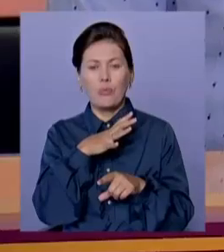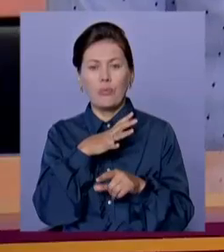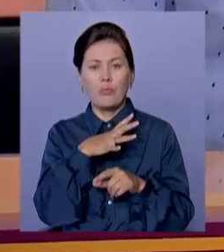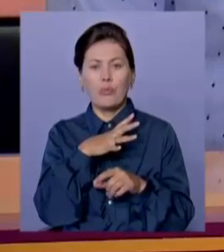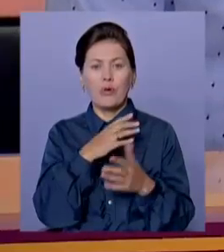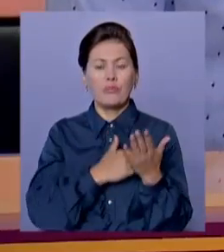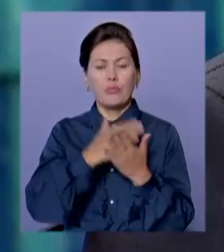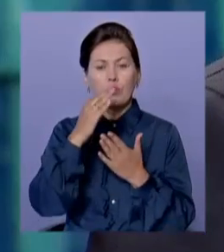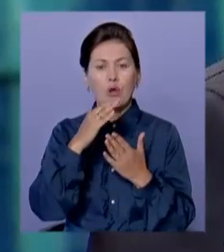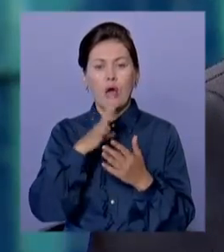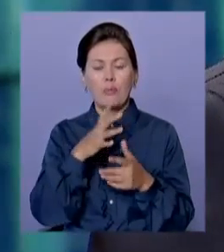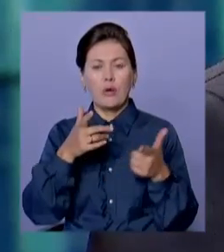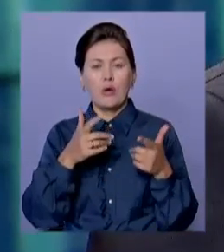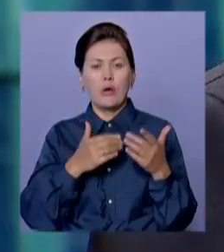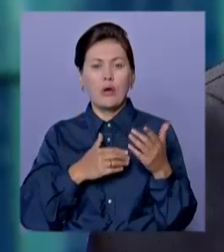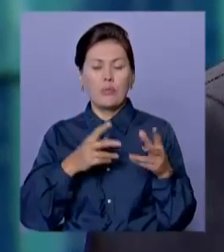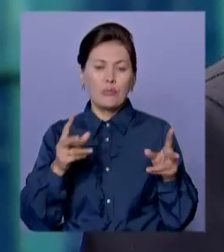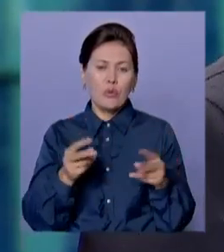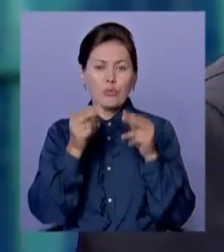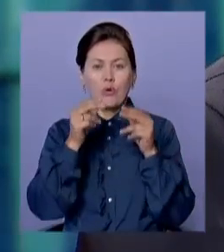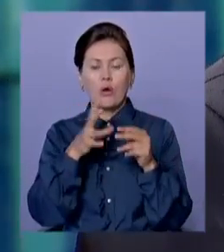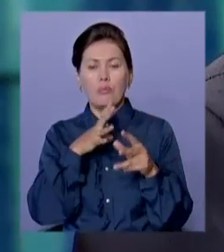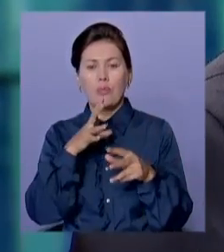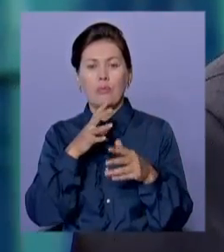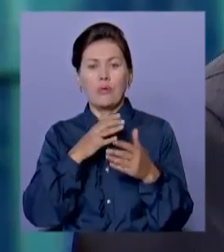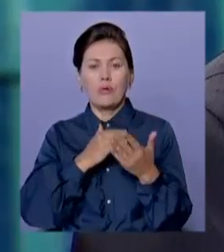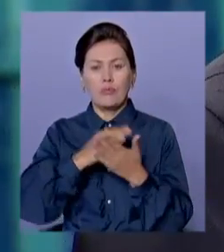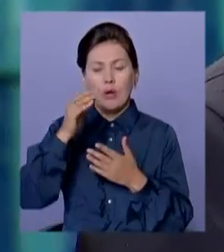биік шыңдарға жеткізуге